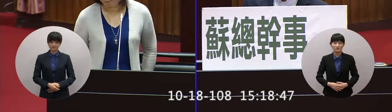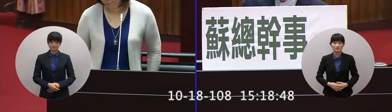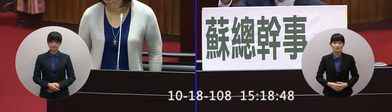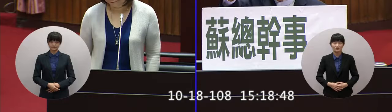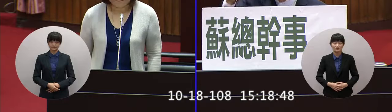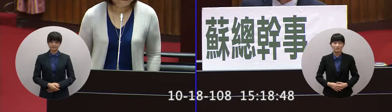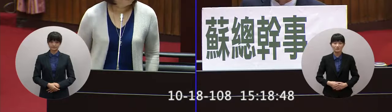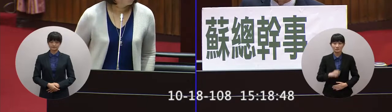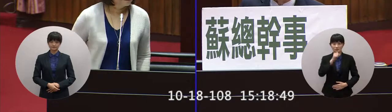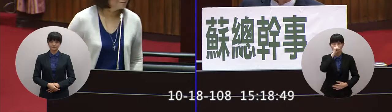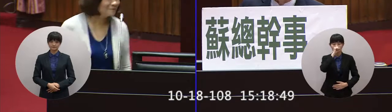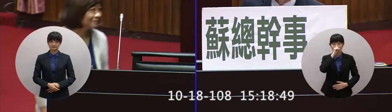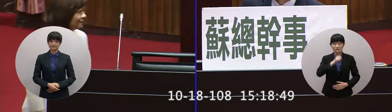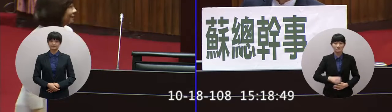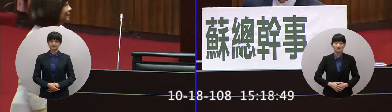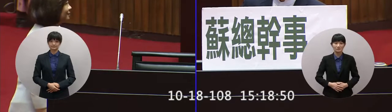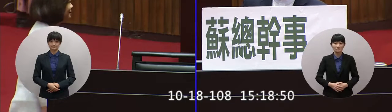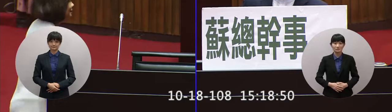好